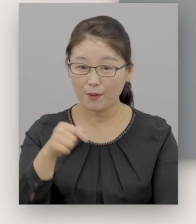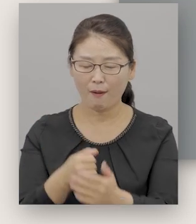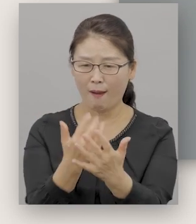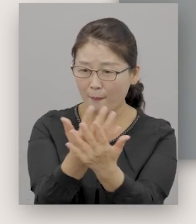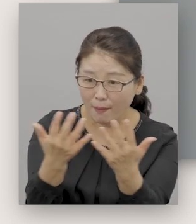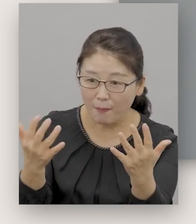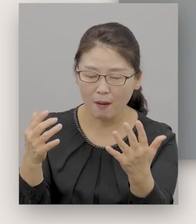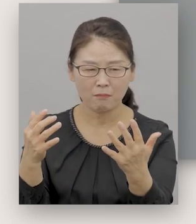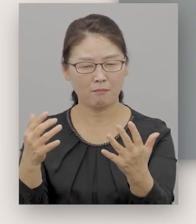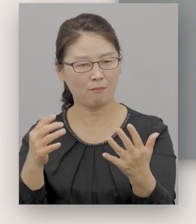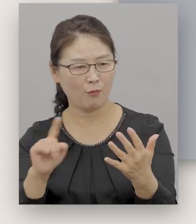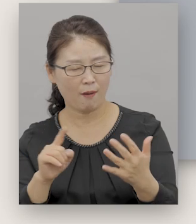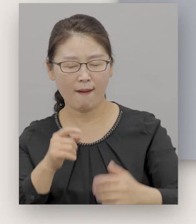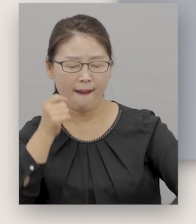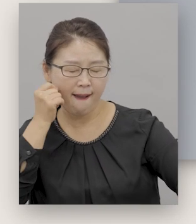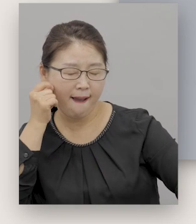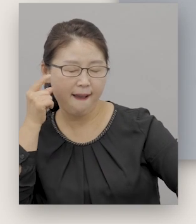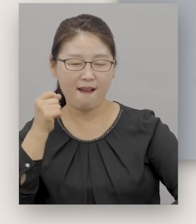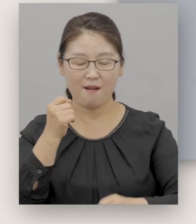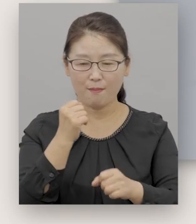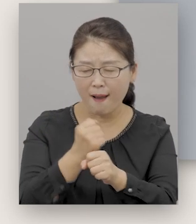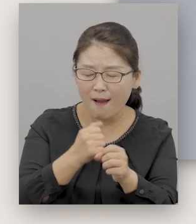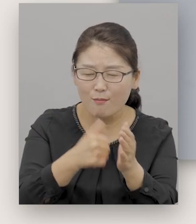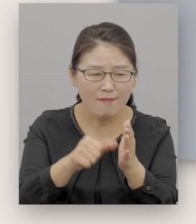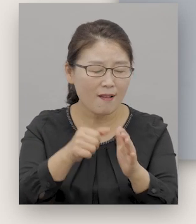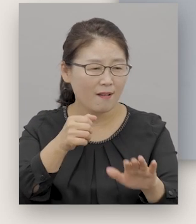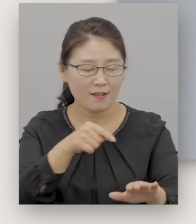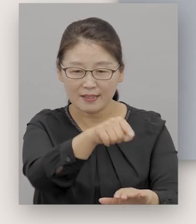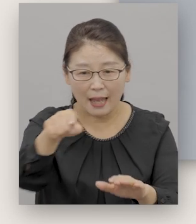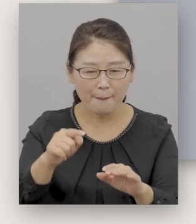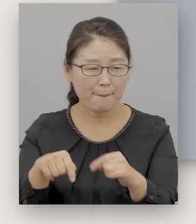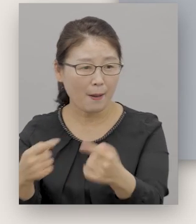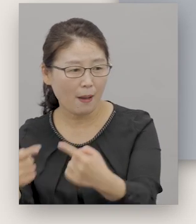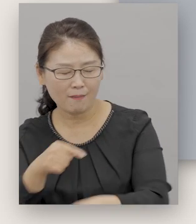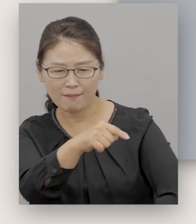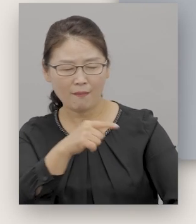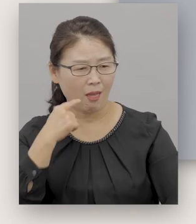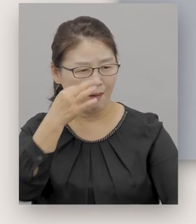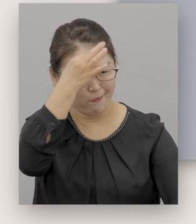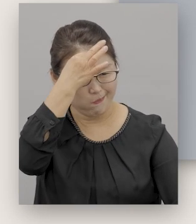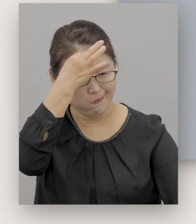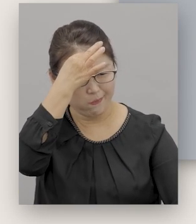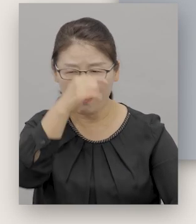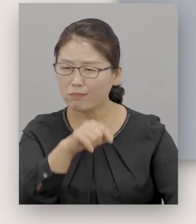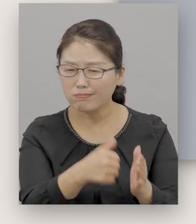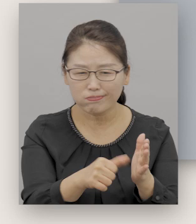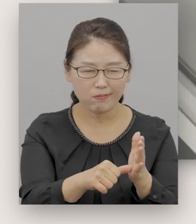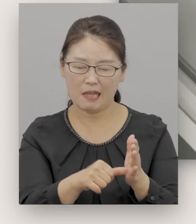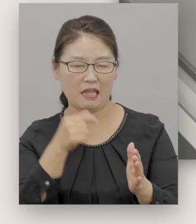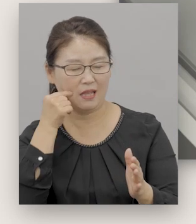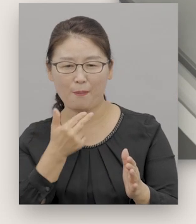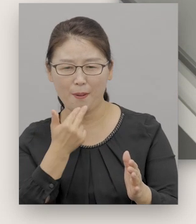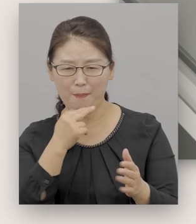발명품을 선보이는 자리였기 때문에 이렇게 쓸모없는 예술 작품 같은 오브제들이 환영을 받을 리가 없죠. 잘